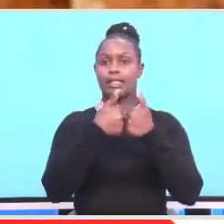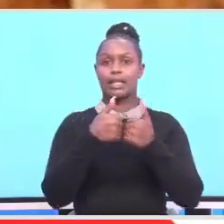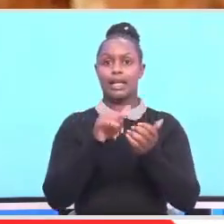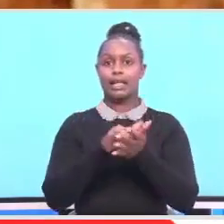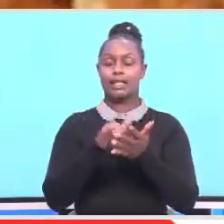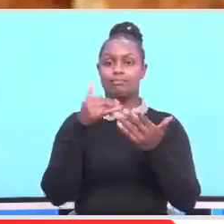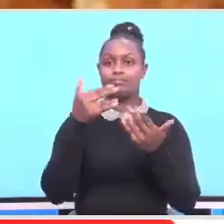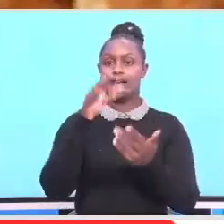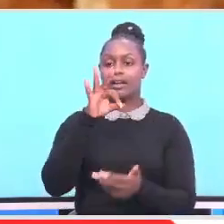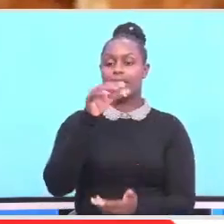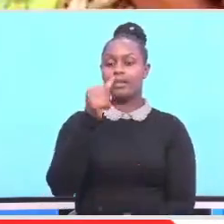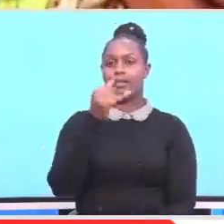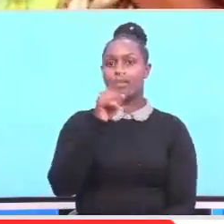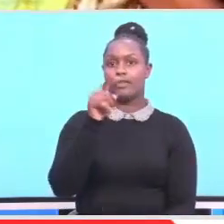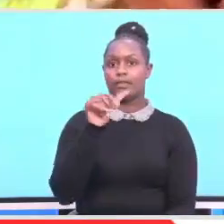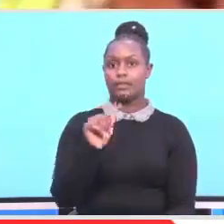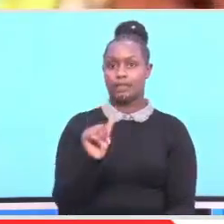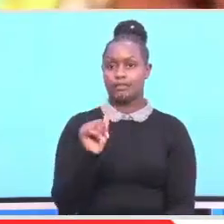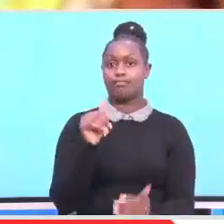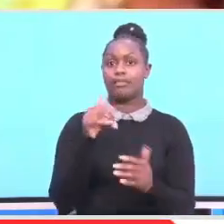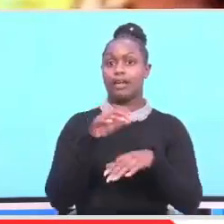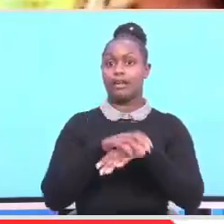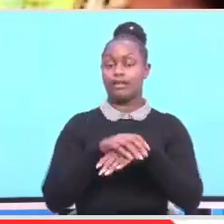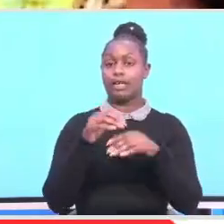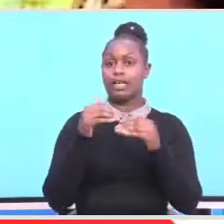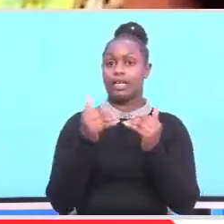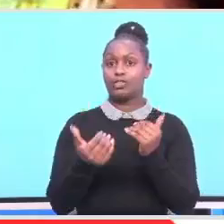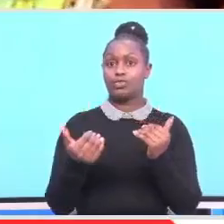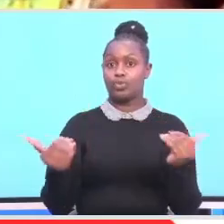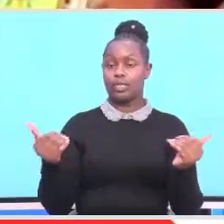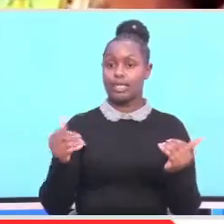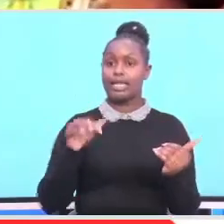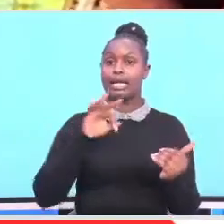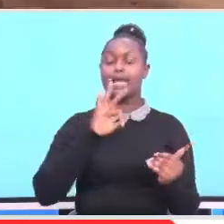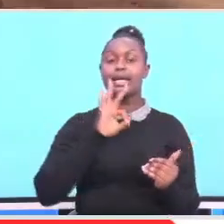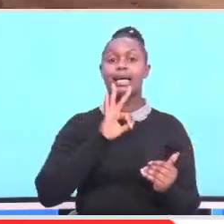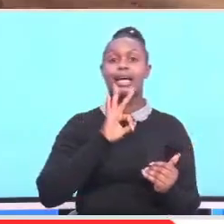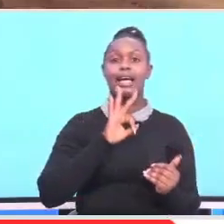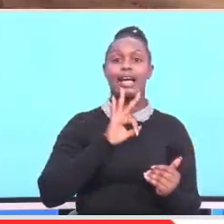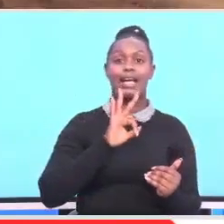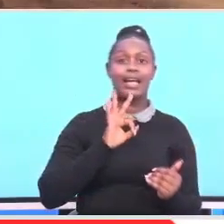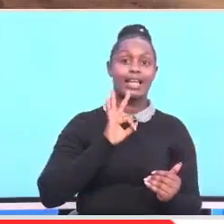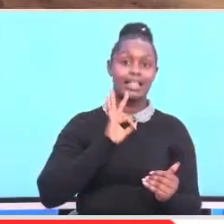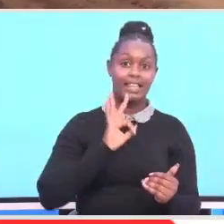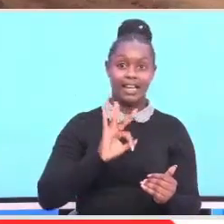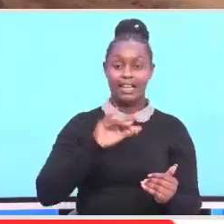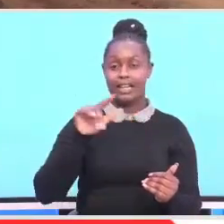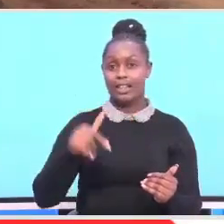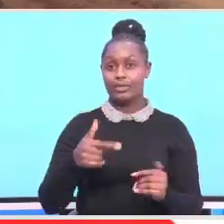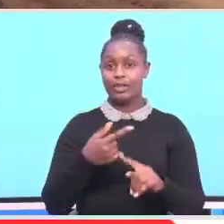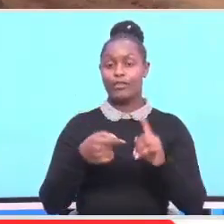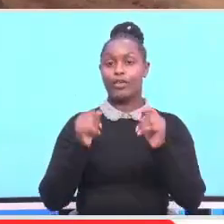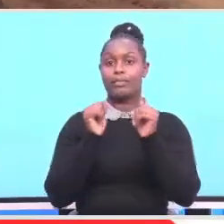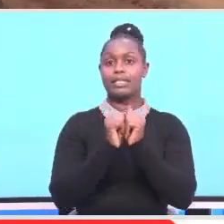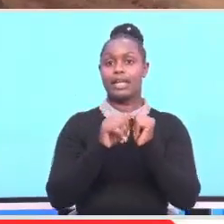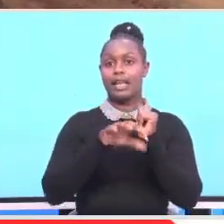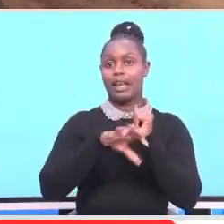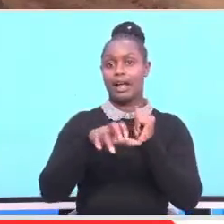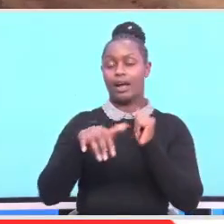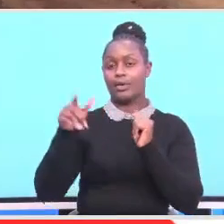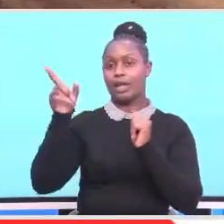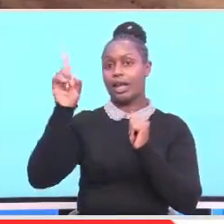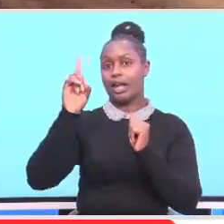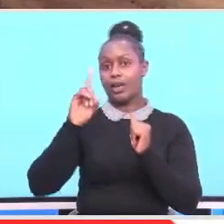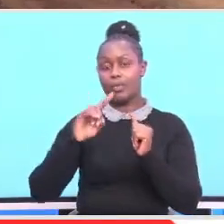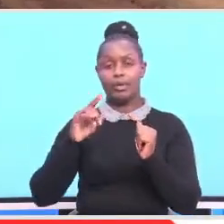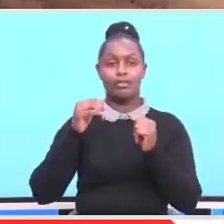Faiza wanapitia, wasichana 300,000 waliobalehe kutoka kaunti 10 ikiwemo Nairobi, Mombasa, Kisumu, Homa Bay na